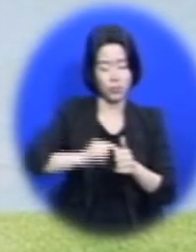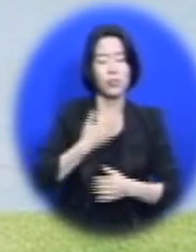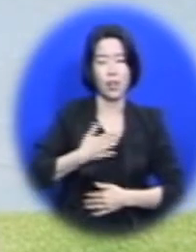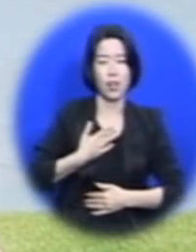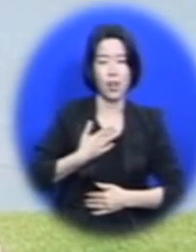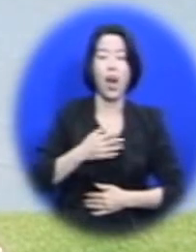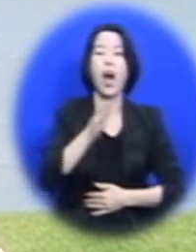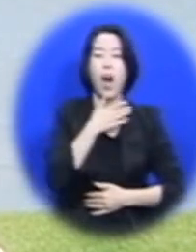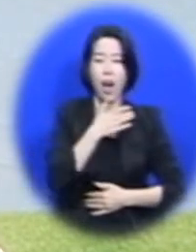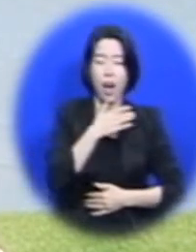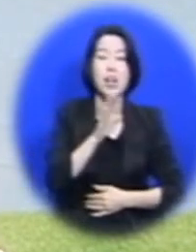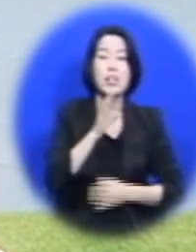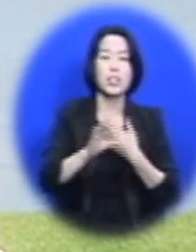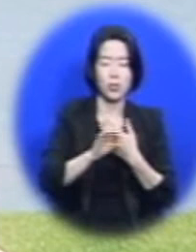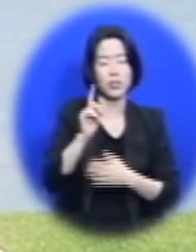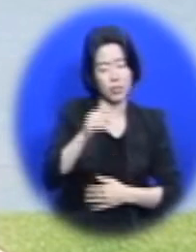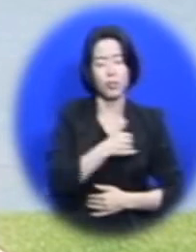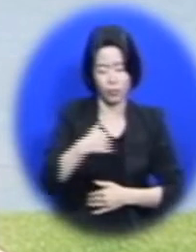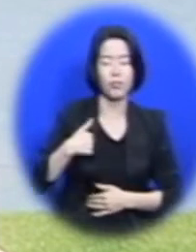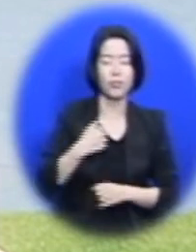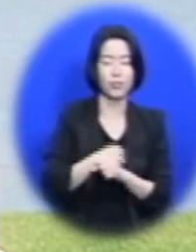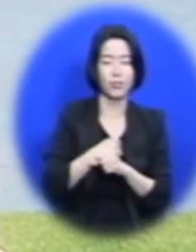아, 그러면 충분한 거구나.